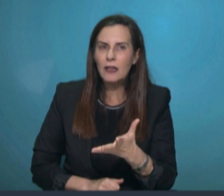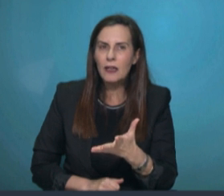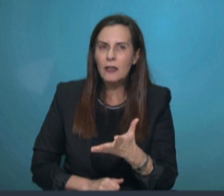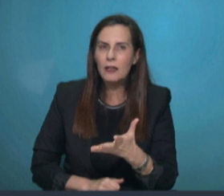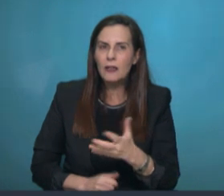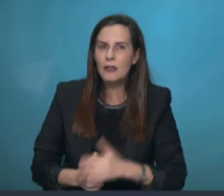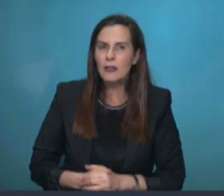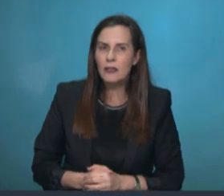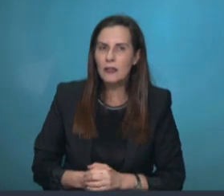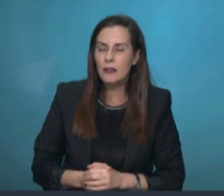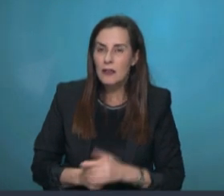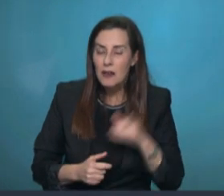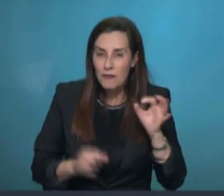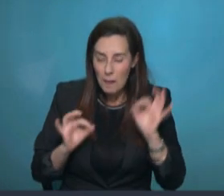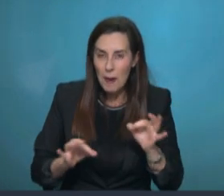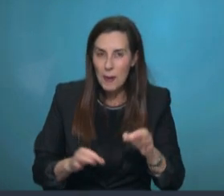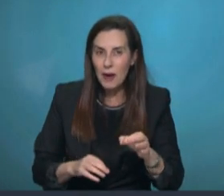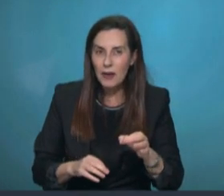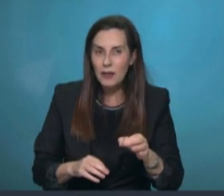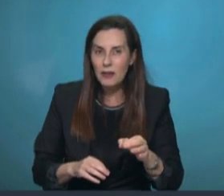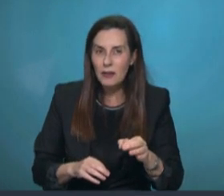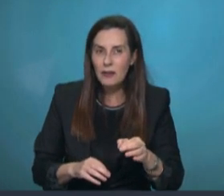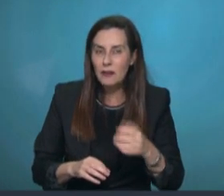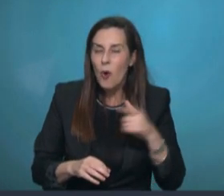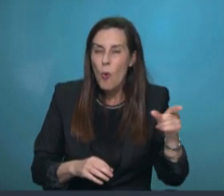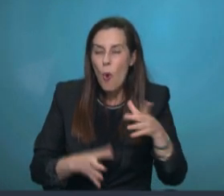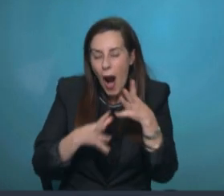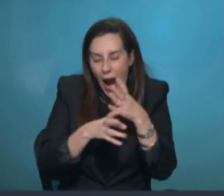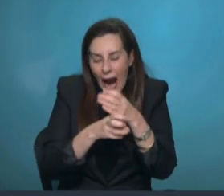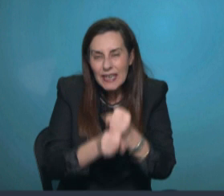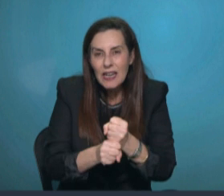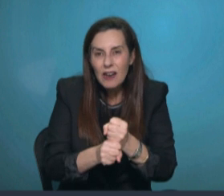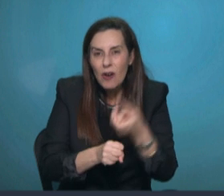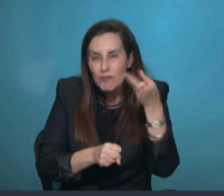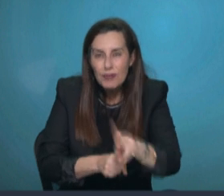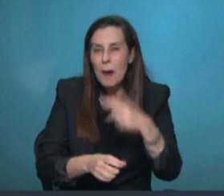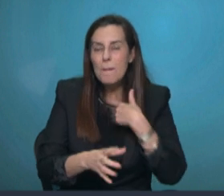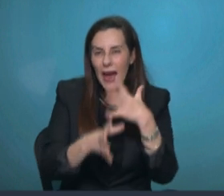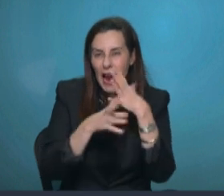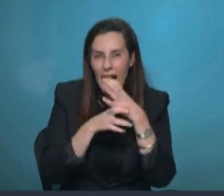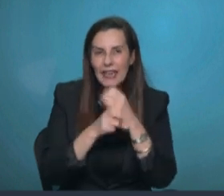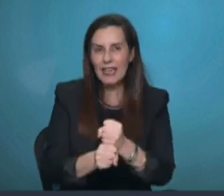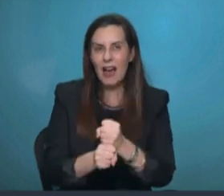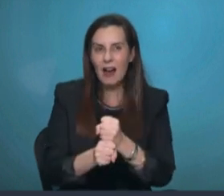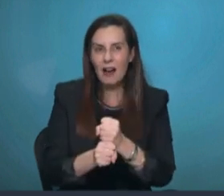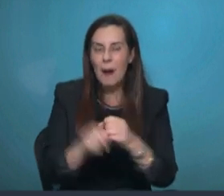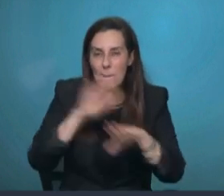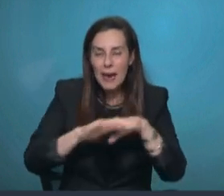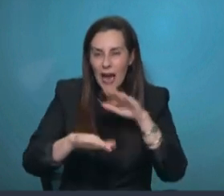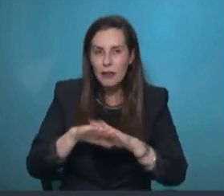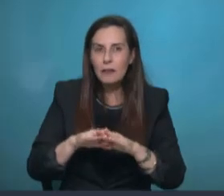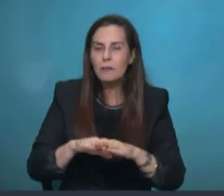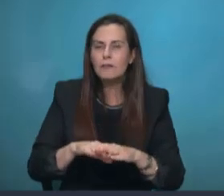ולהוציא מבן אדם חיים בחניקה, בידיים. זה כשנה הוא